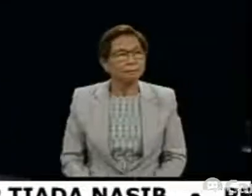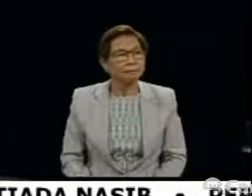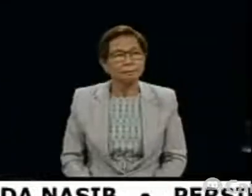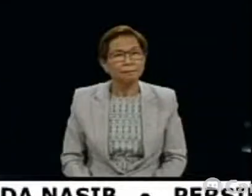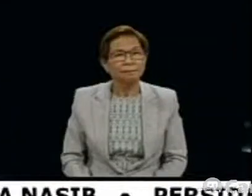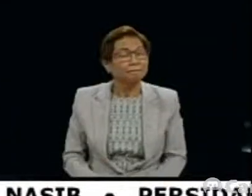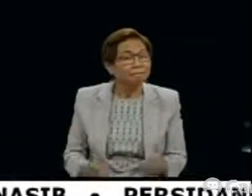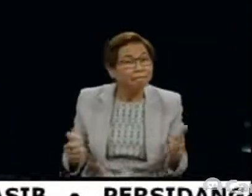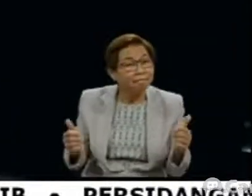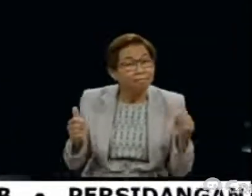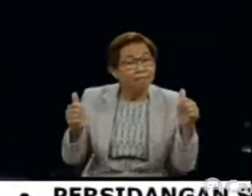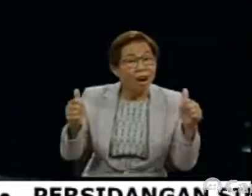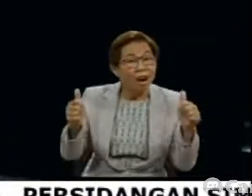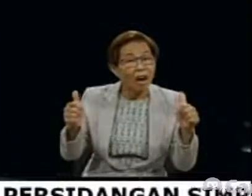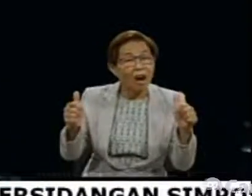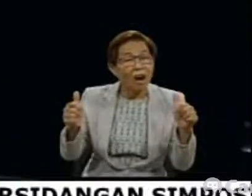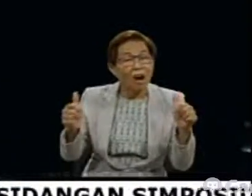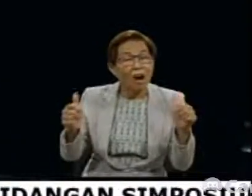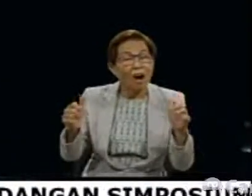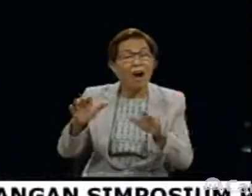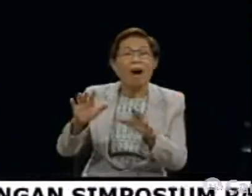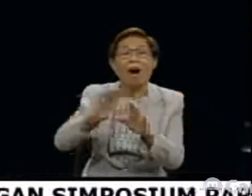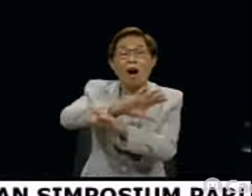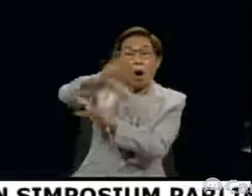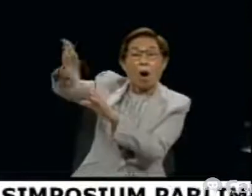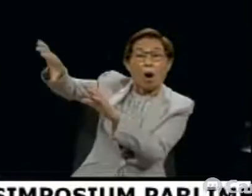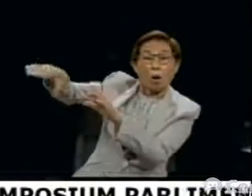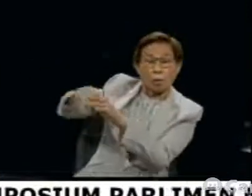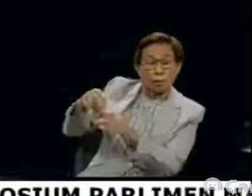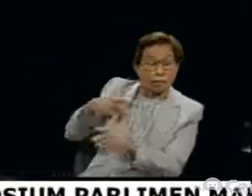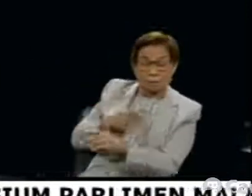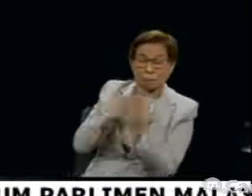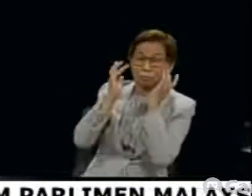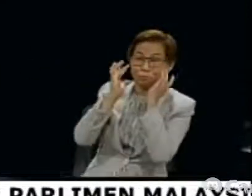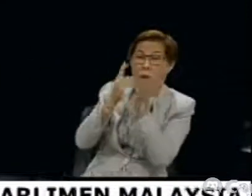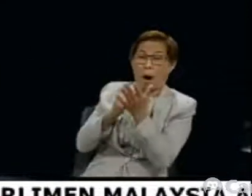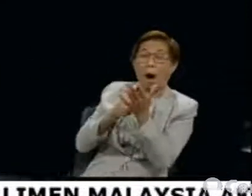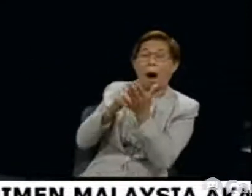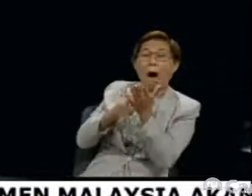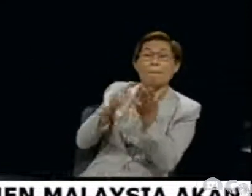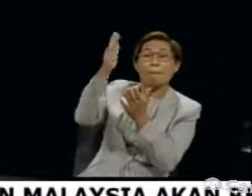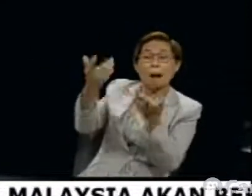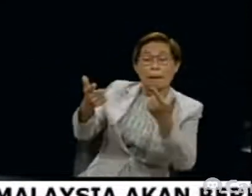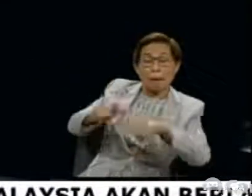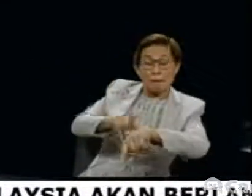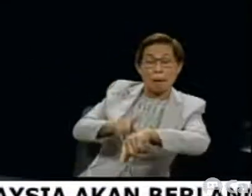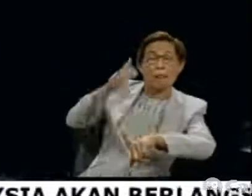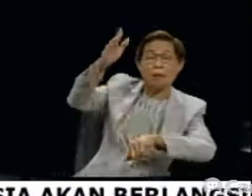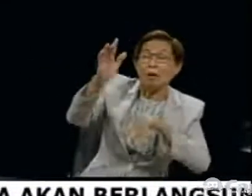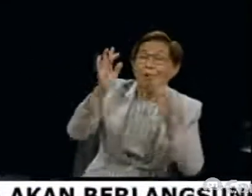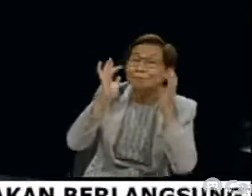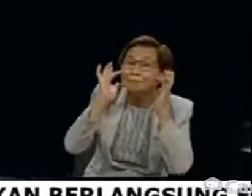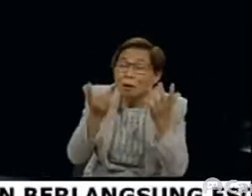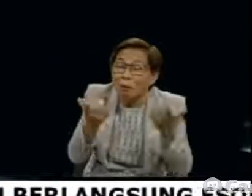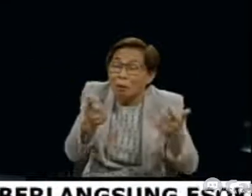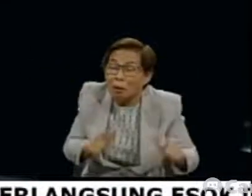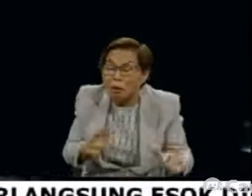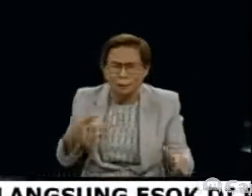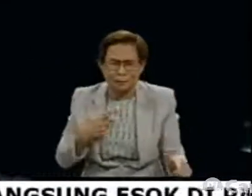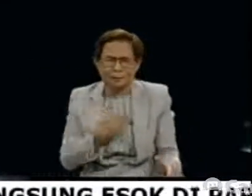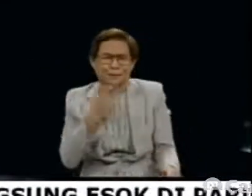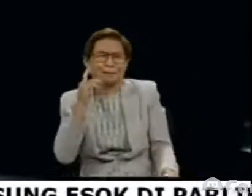naik sampai konklusinya book kita mungkin tidak mengetahui akan melakukannya masa depan dan kita tidak boleh